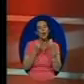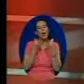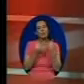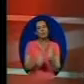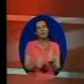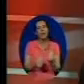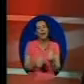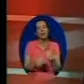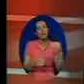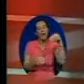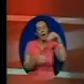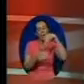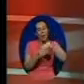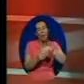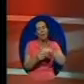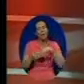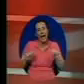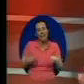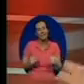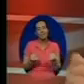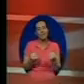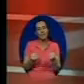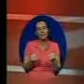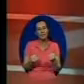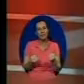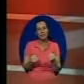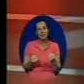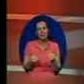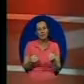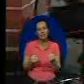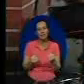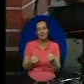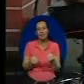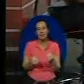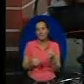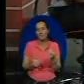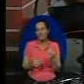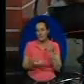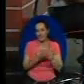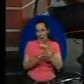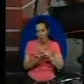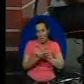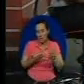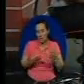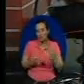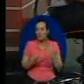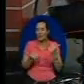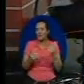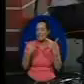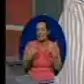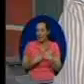את המעורבות שלו, האקטיביסטית כל כך, טוב, זה כבר לא יצא לי של הדיוטות. בנושא של הצרכנות,